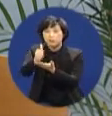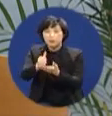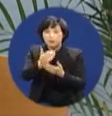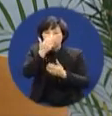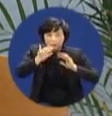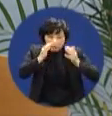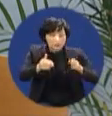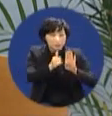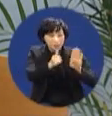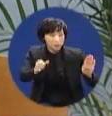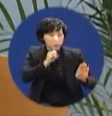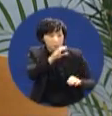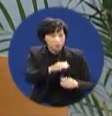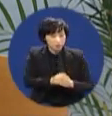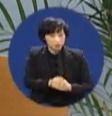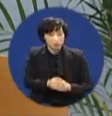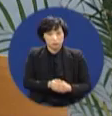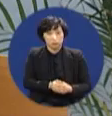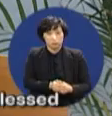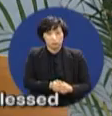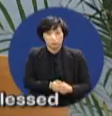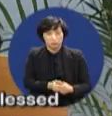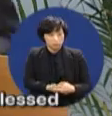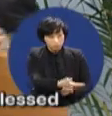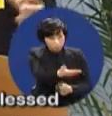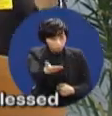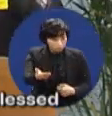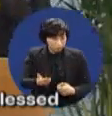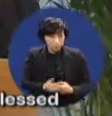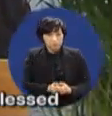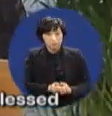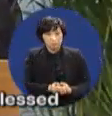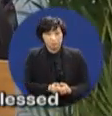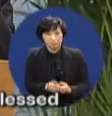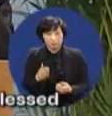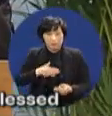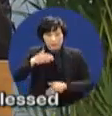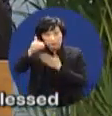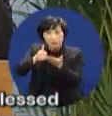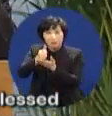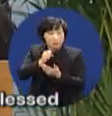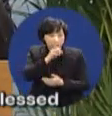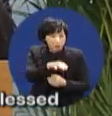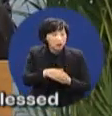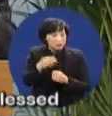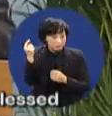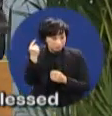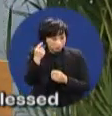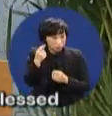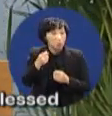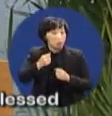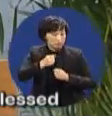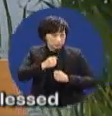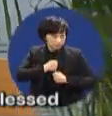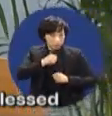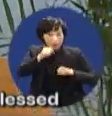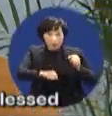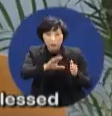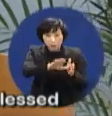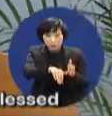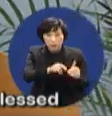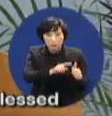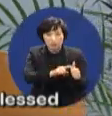말합니다. 야, 너희가 내가 한 말을 듣고 지키고